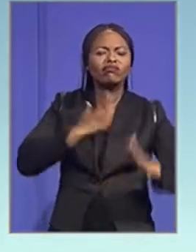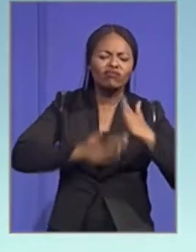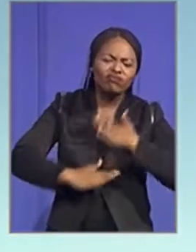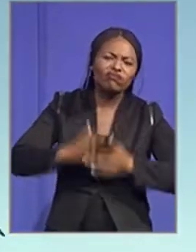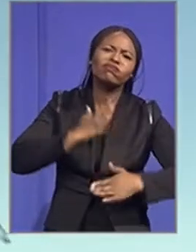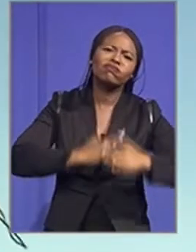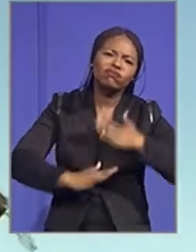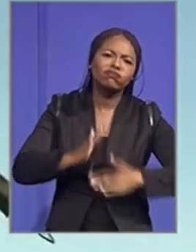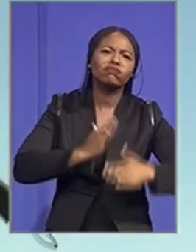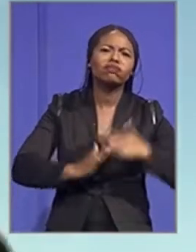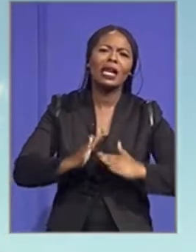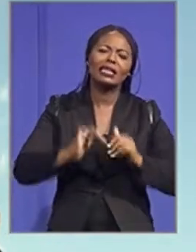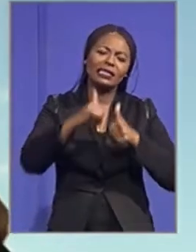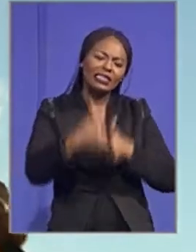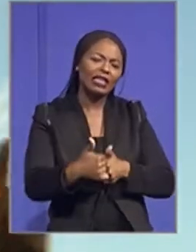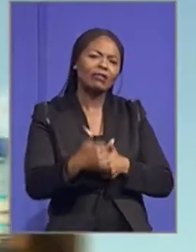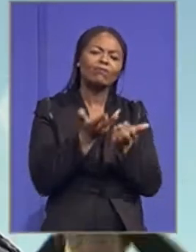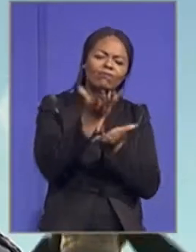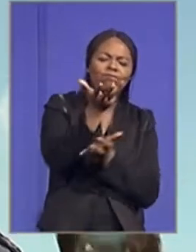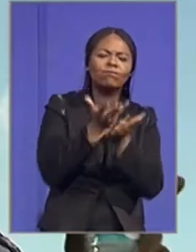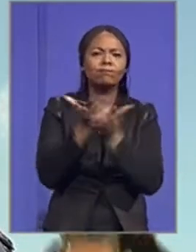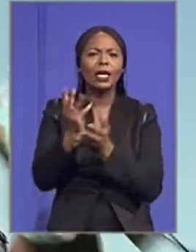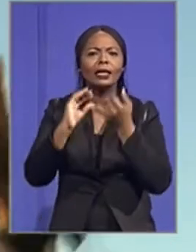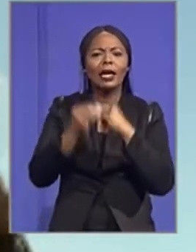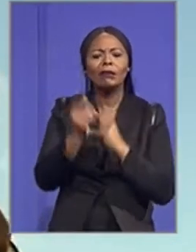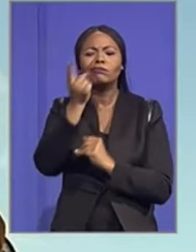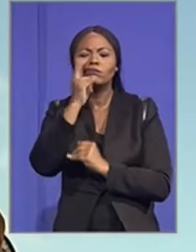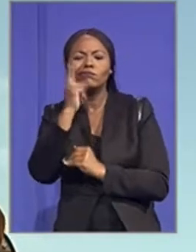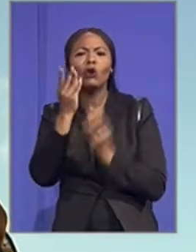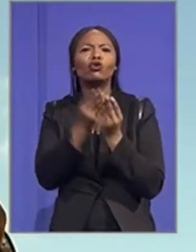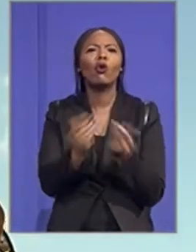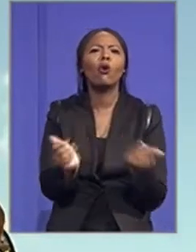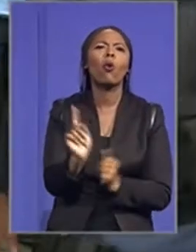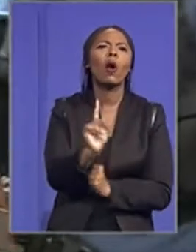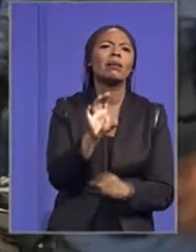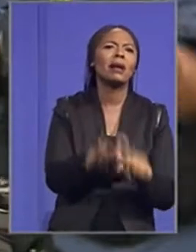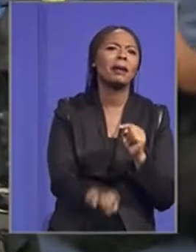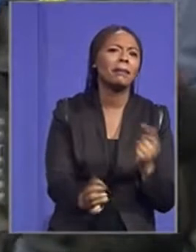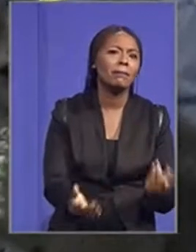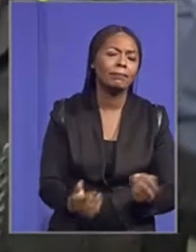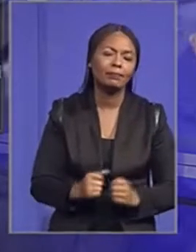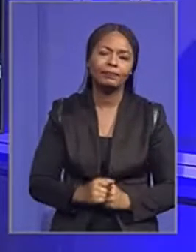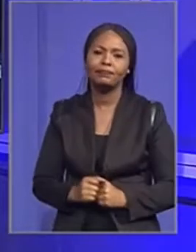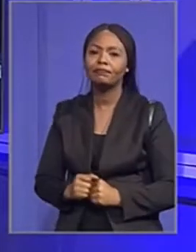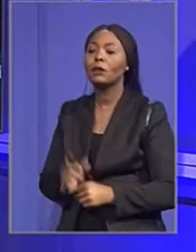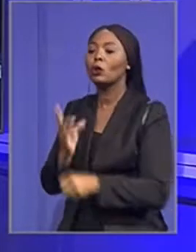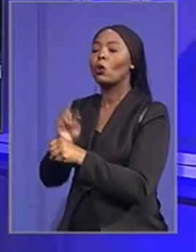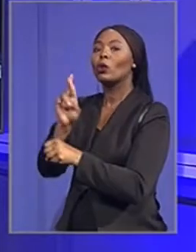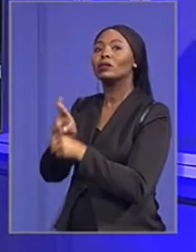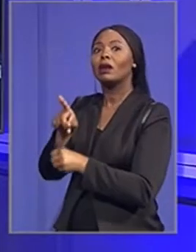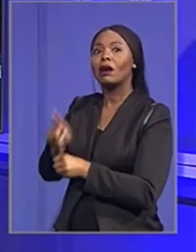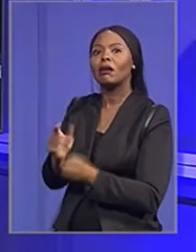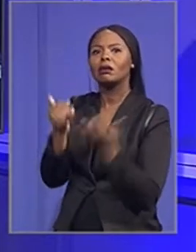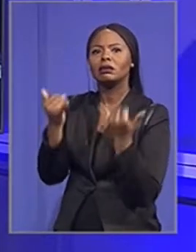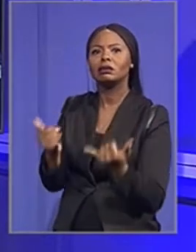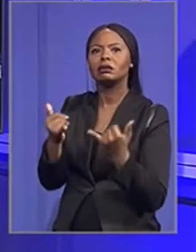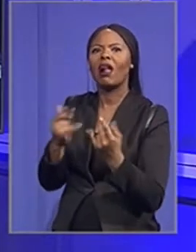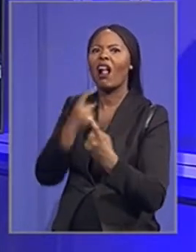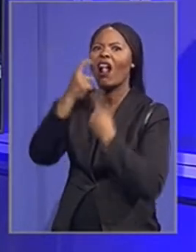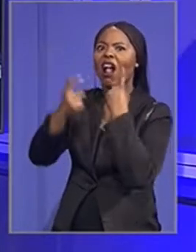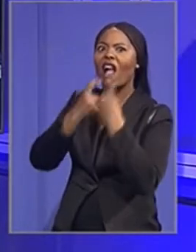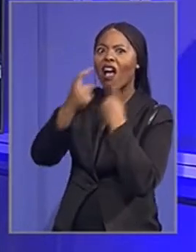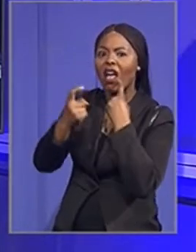bue mo tafoleng ba leke ho boledisana hore ho ka etsahala ho ka itsiwang ko Diepsloot. Dr. hangata tletlebo e hlahellang